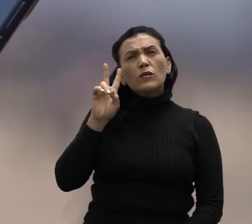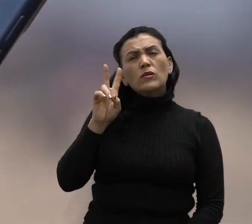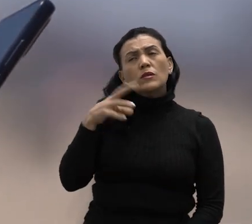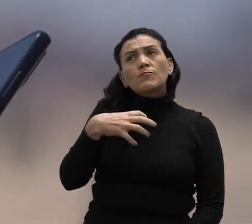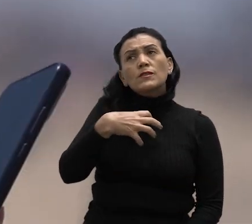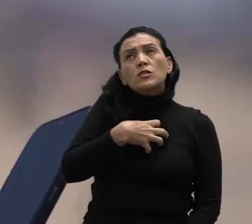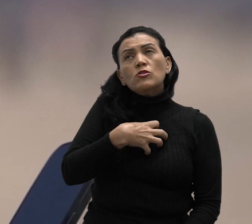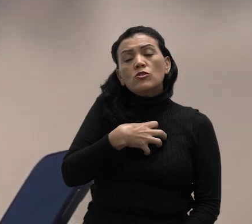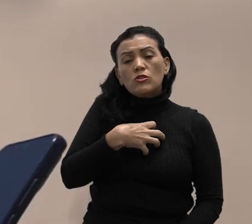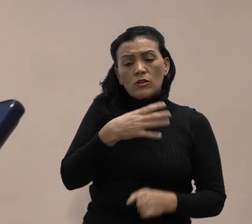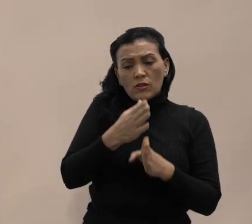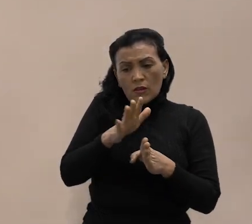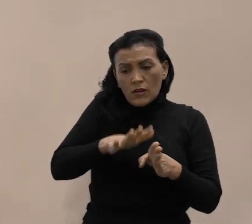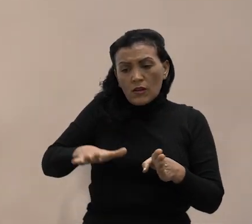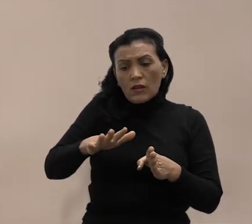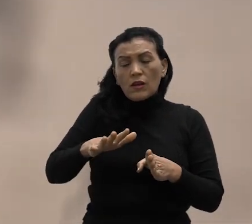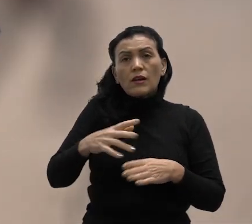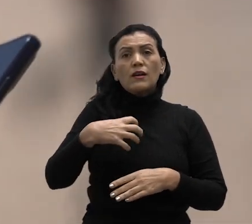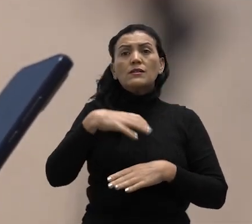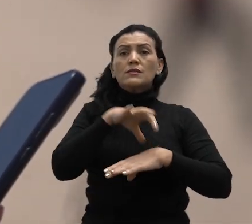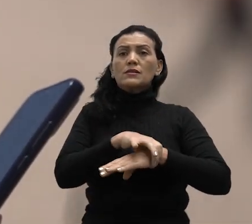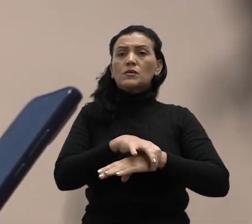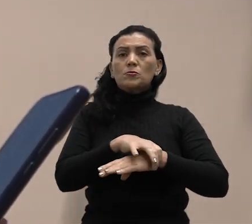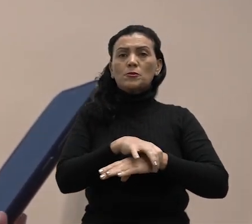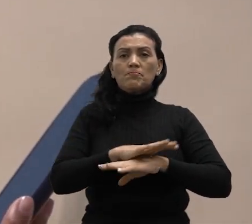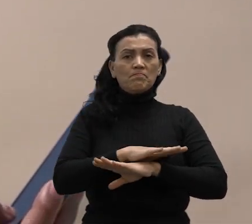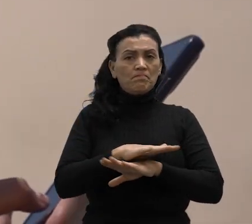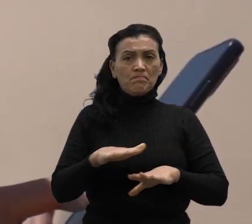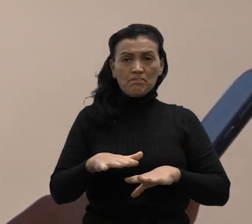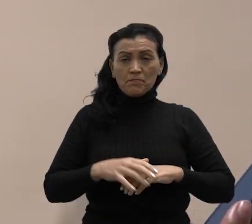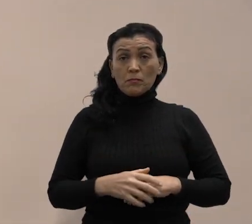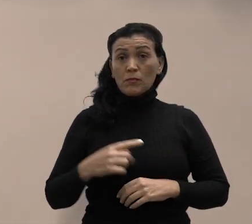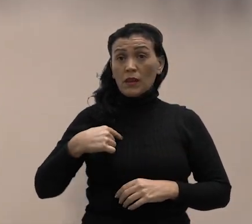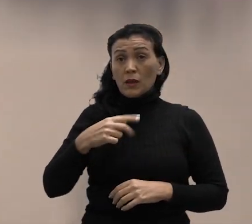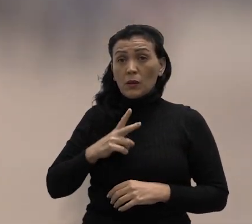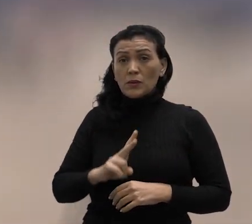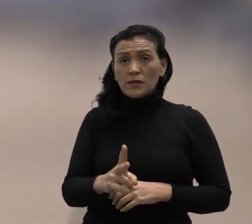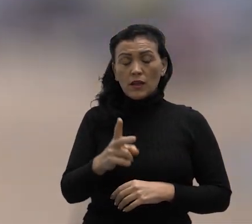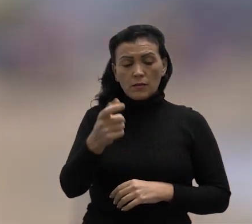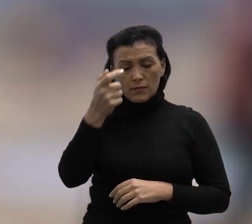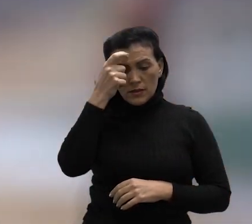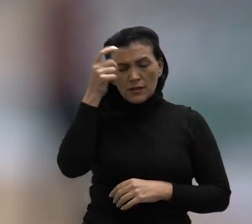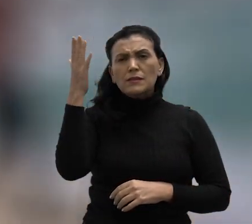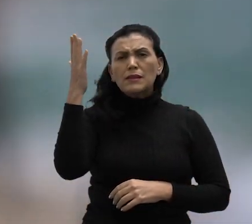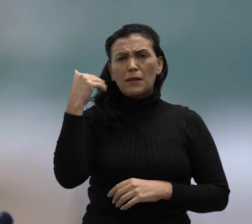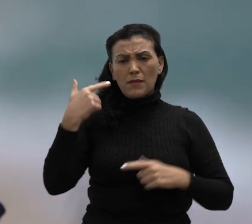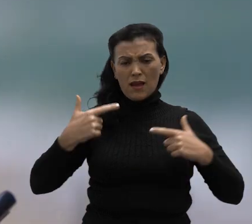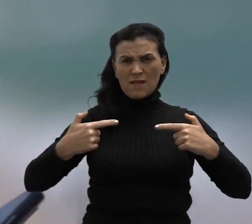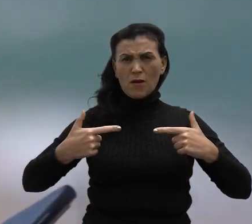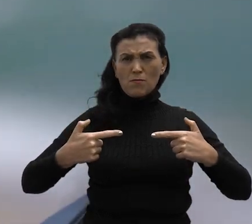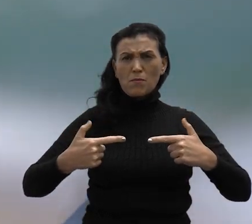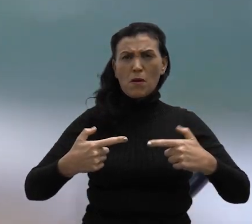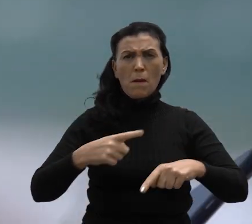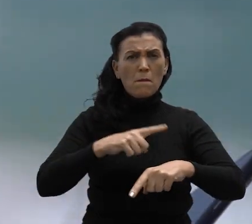انا اصلا طول عمري يعني بتذكرش انه في حسيت اصلا في امان وانا في غزه، يعني طول عمري وانا بحس انه في حروب، في اي وقت مثلا